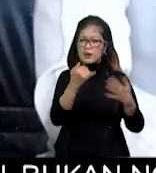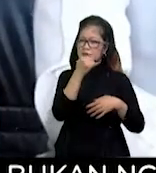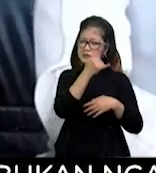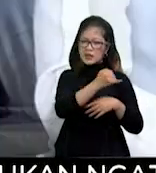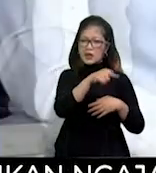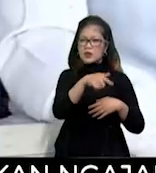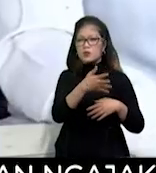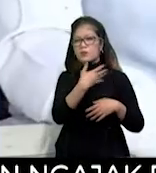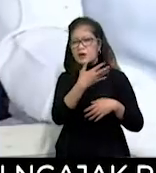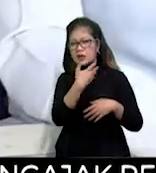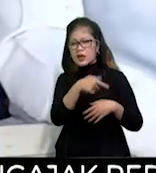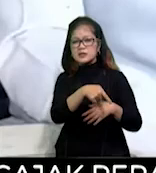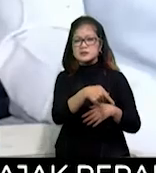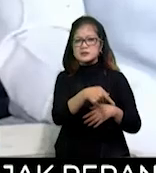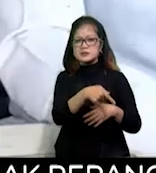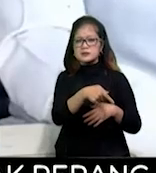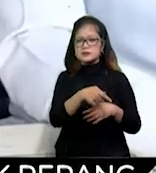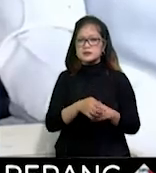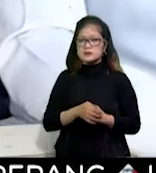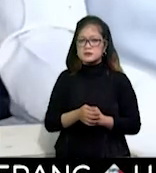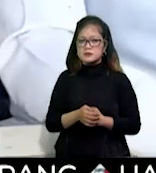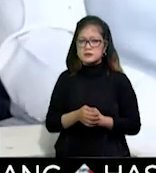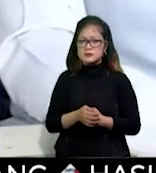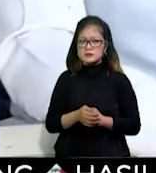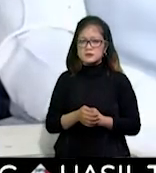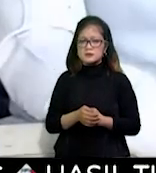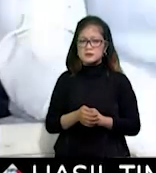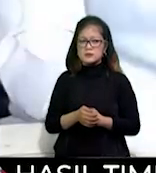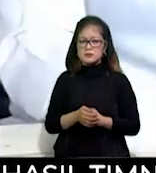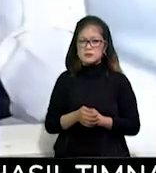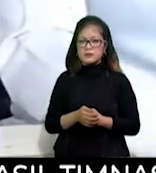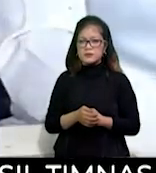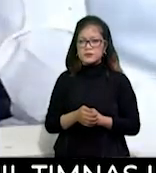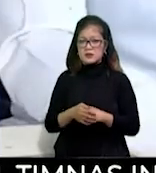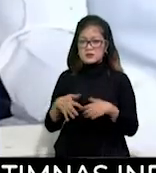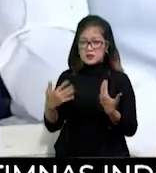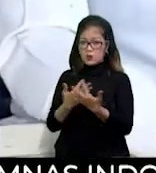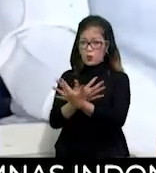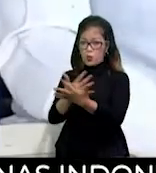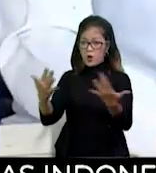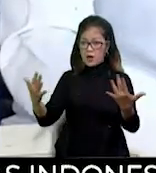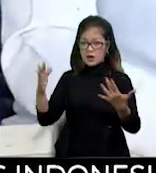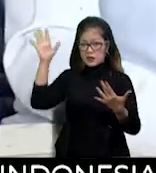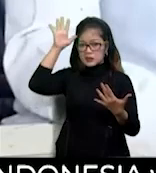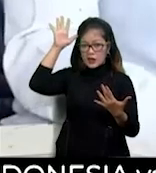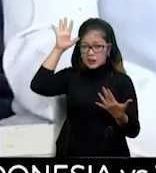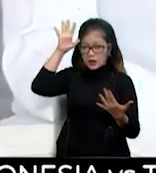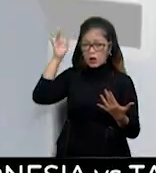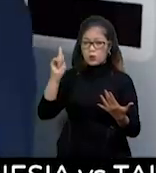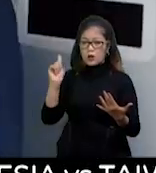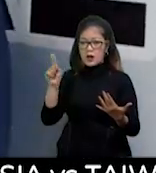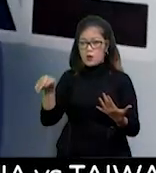munculnya kerak-kerak, dan juga memanfaatkan keterbatasan pengetahuan ataupun mindset warga yang lebih cenderung memilih